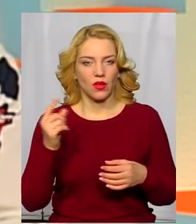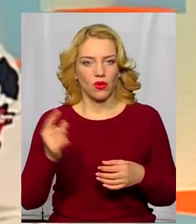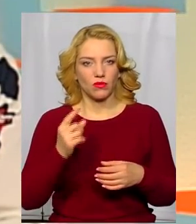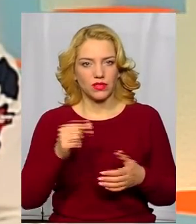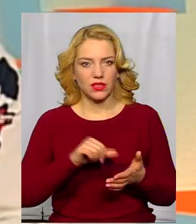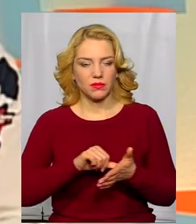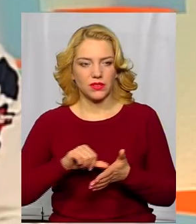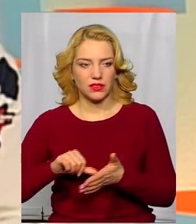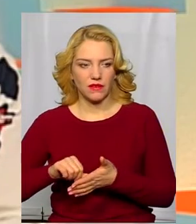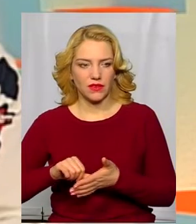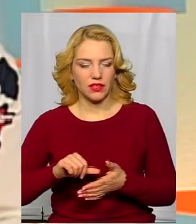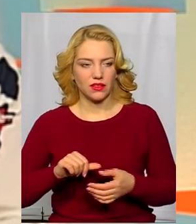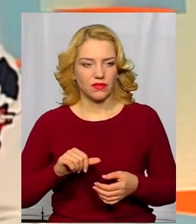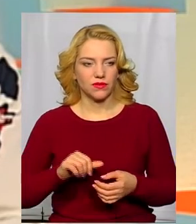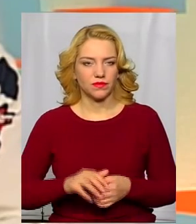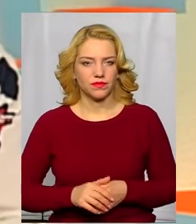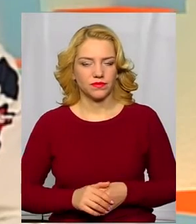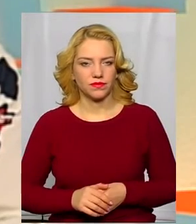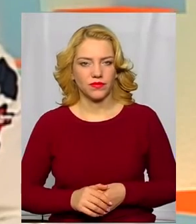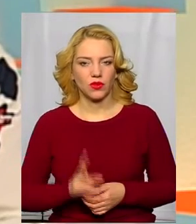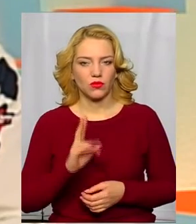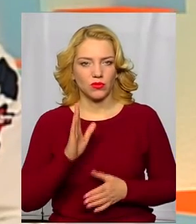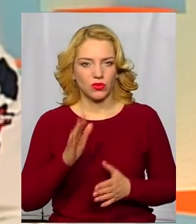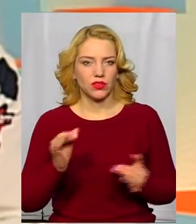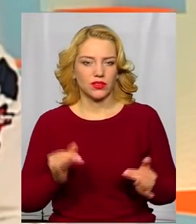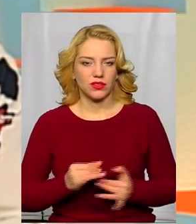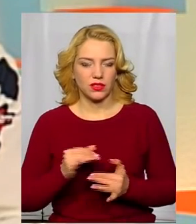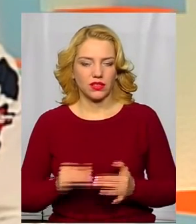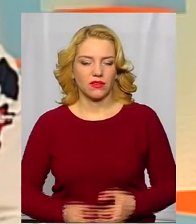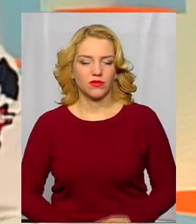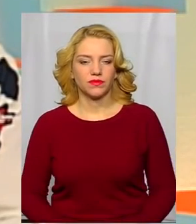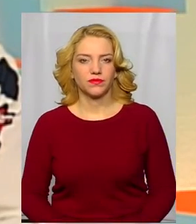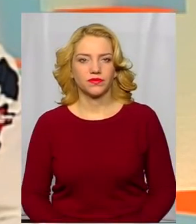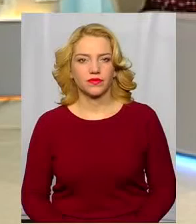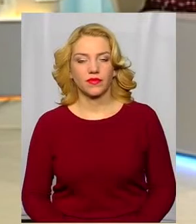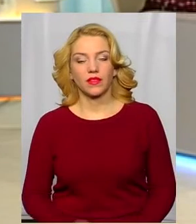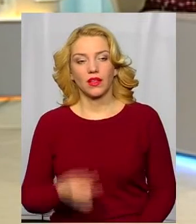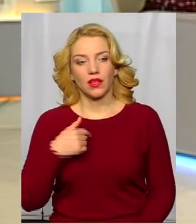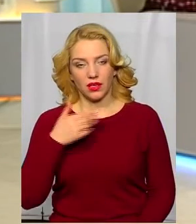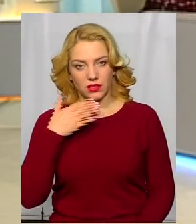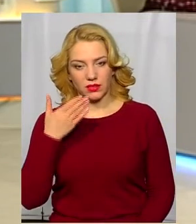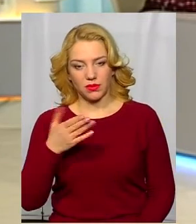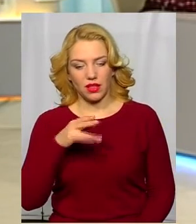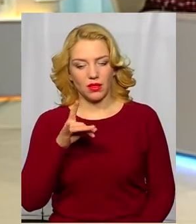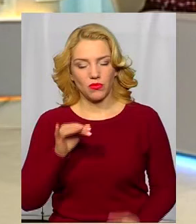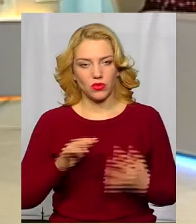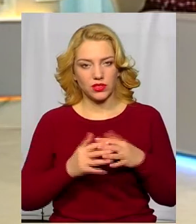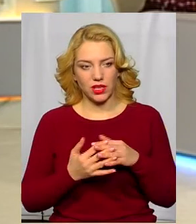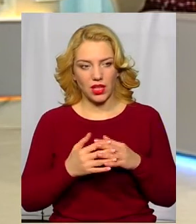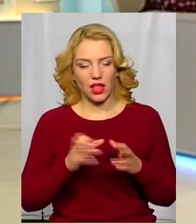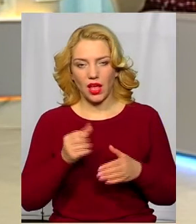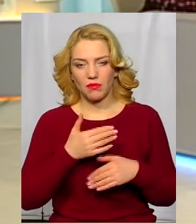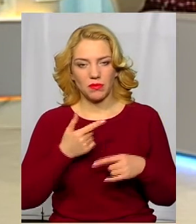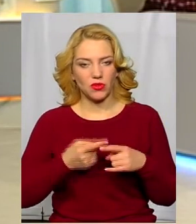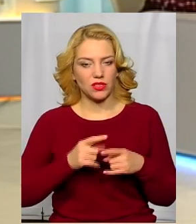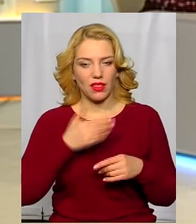обласних представників і районних представників, кому буде цікаво. Я от запитала про села, а ми про це не говорили.